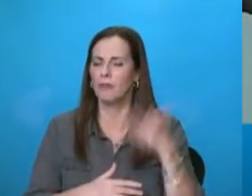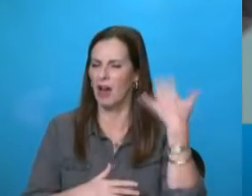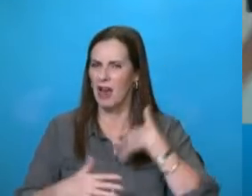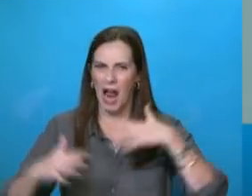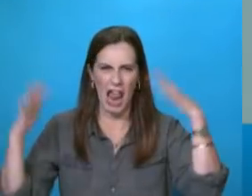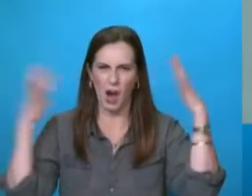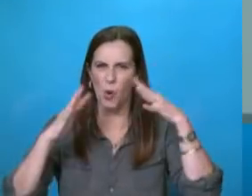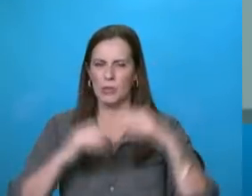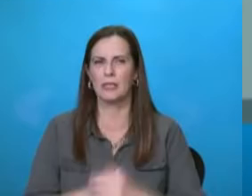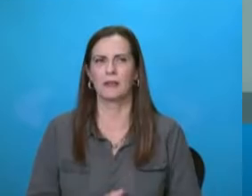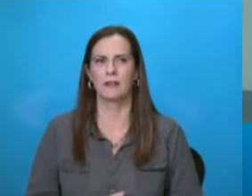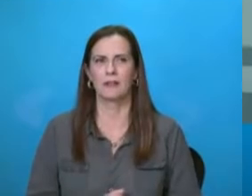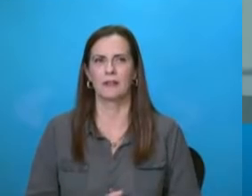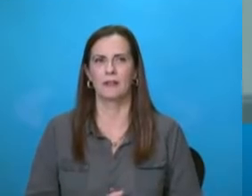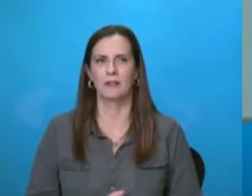לחוץ.